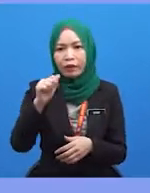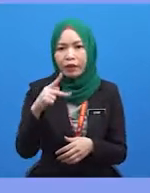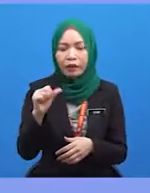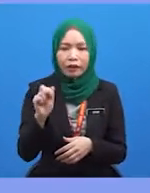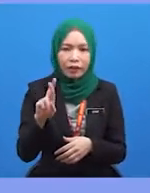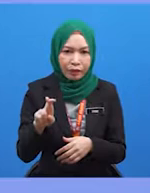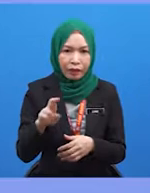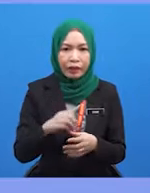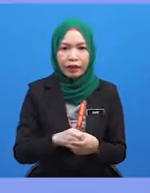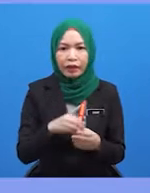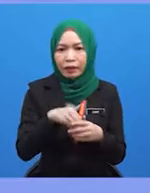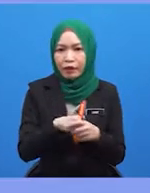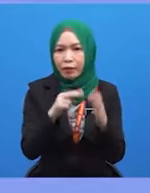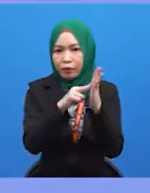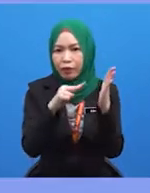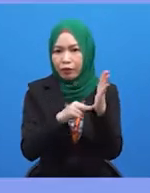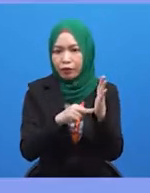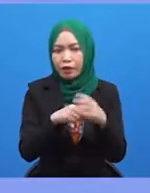perundangan atau kewangan.